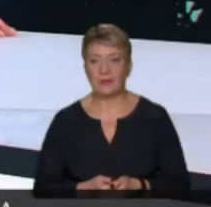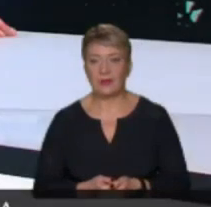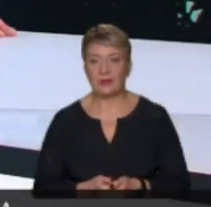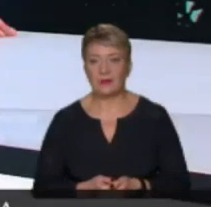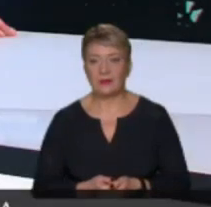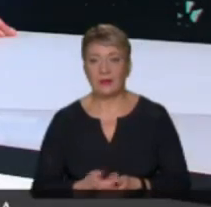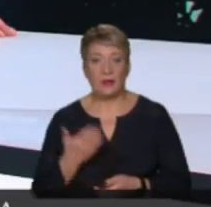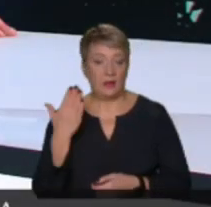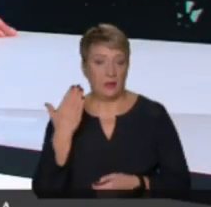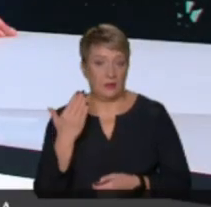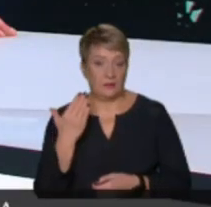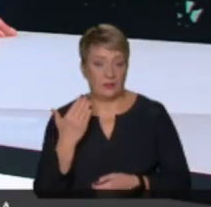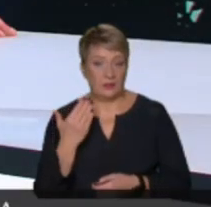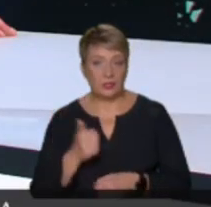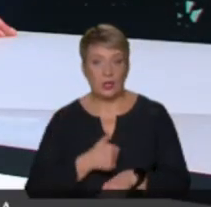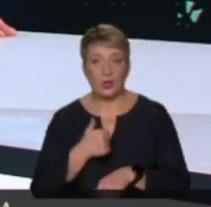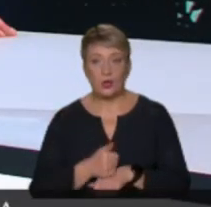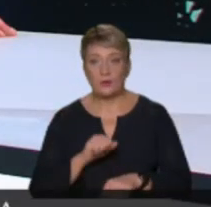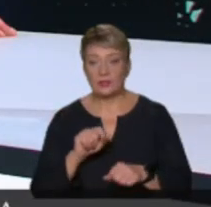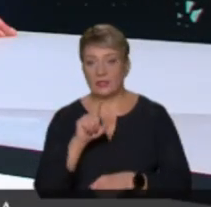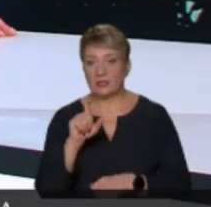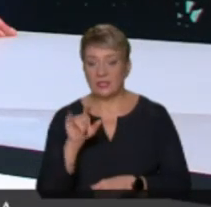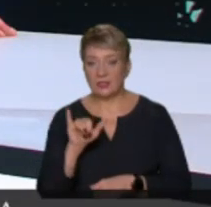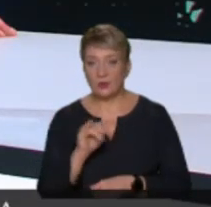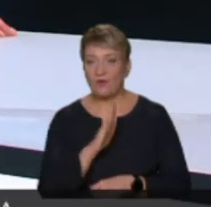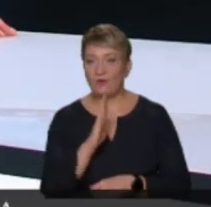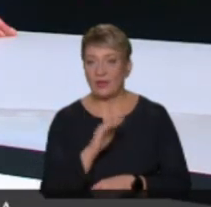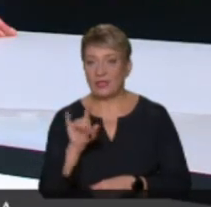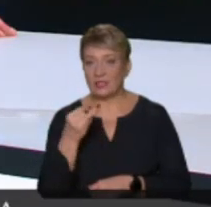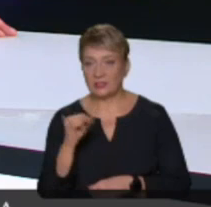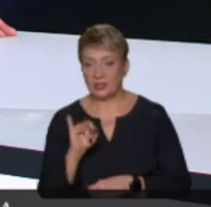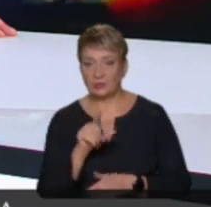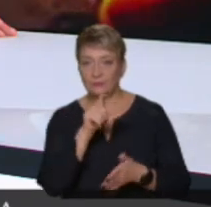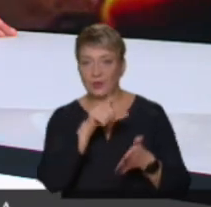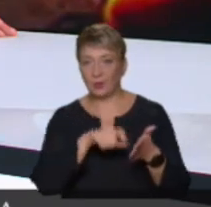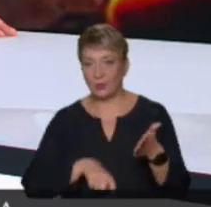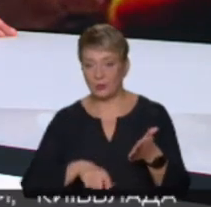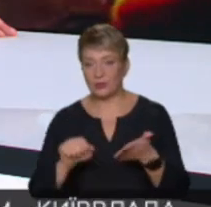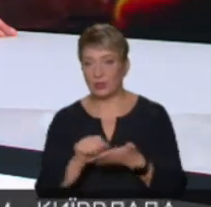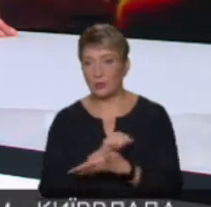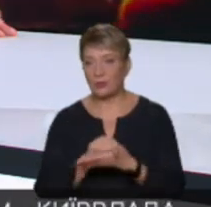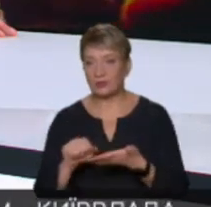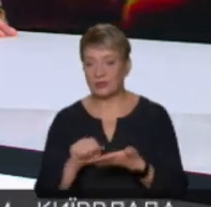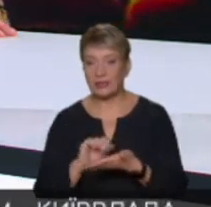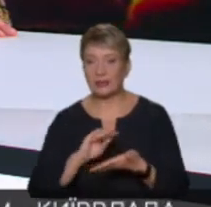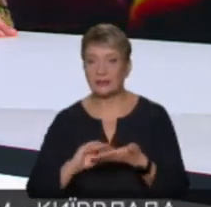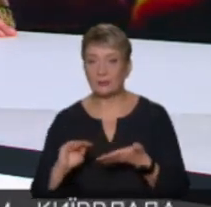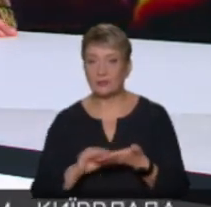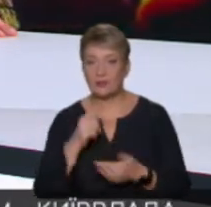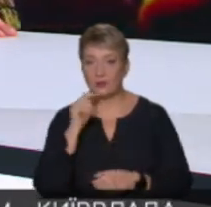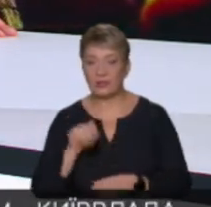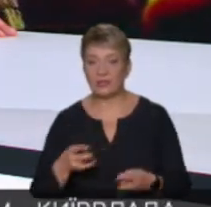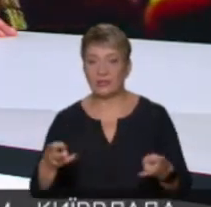І раніше наш головнокомандувач ЗСУ Валерій Залужний у колонці, опублікованій в The Economist, написав, що Україні